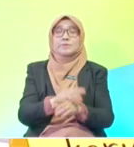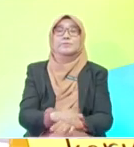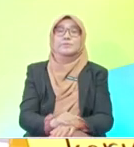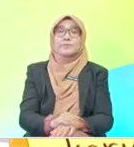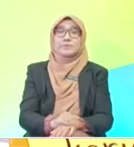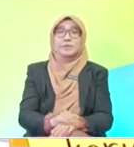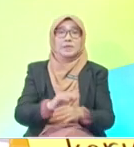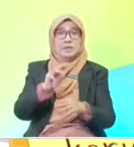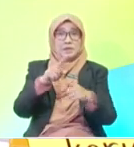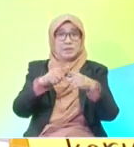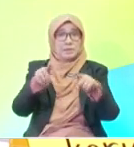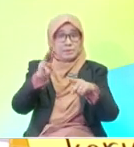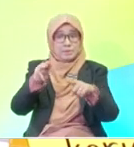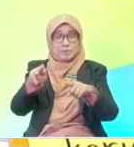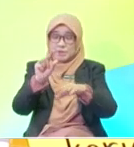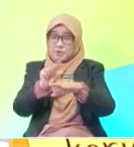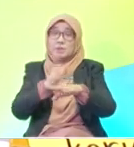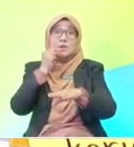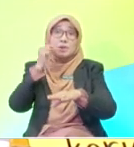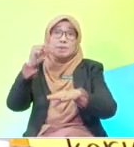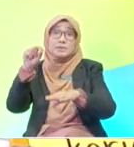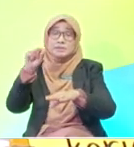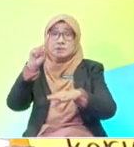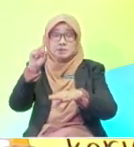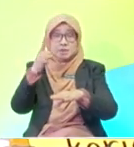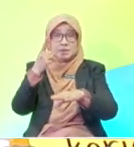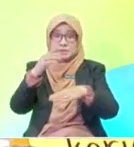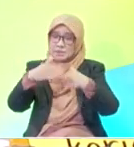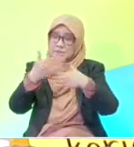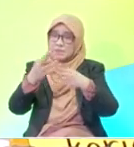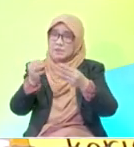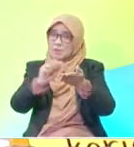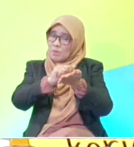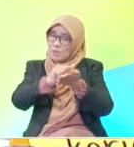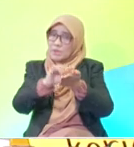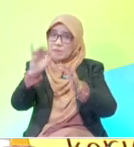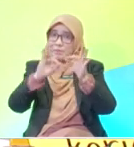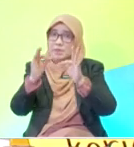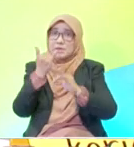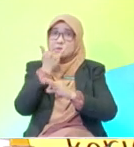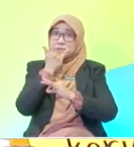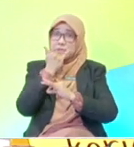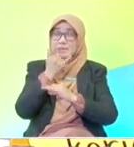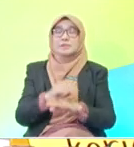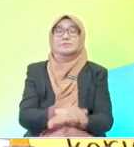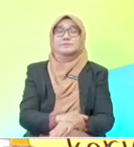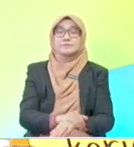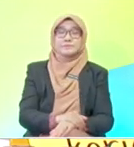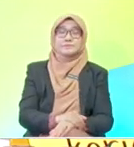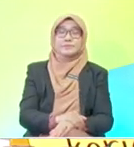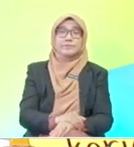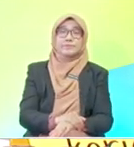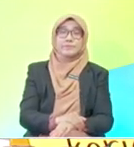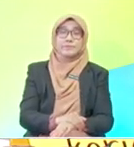ataupun dibetulkan. Okey, selepas kita menghasilkan lakaran, pada kertas biasa, kita ubah di atas kertas kardboard. Baik.